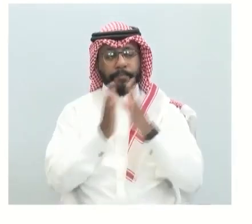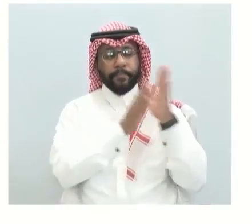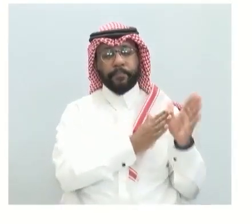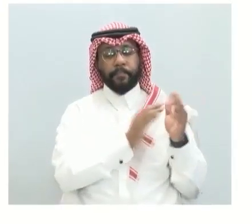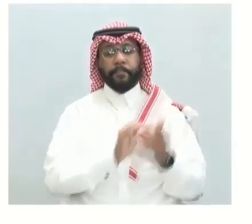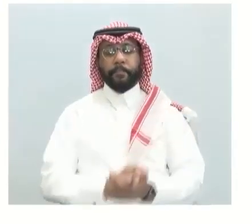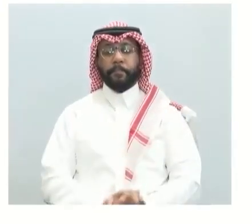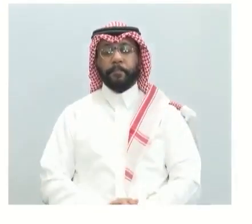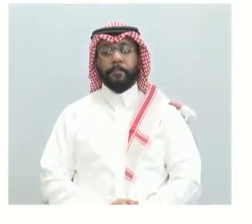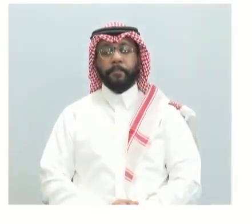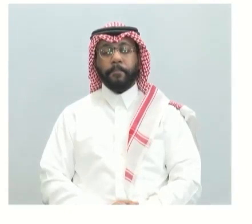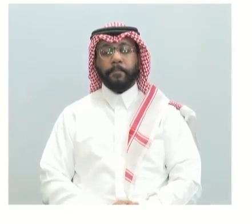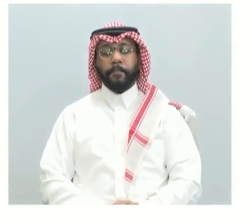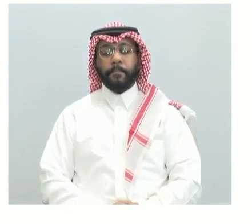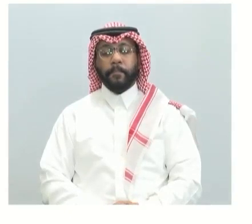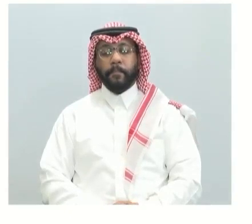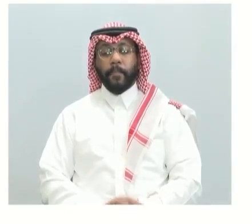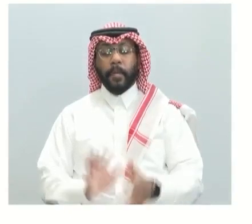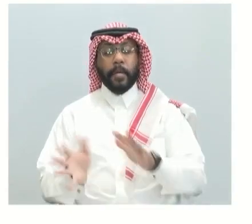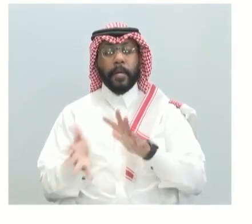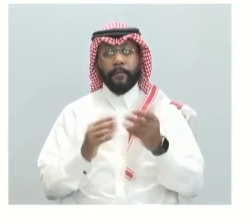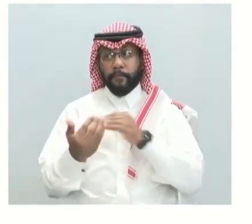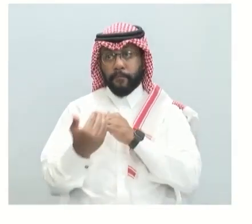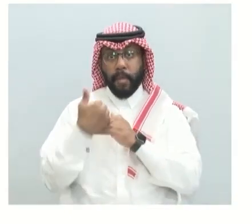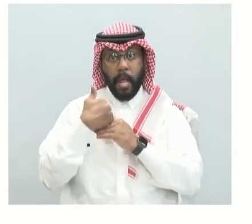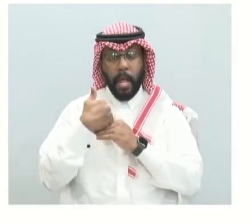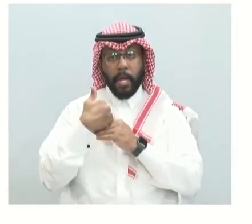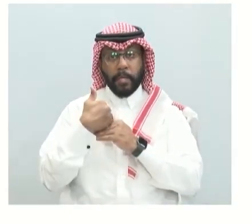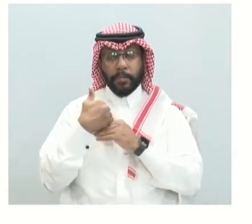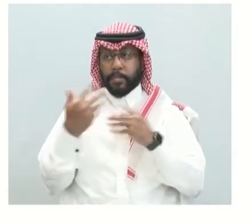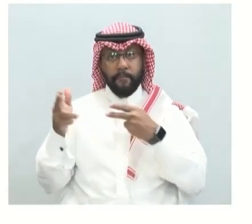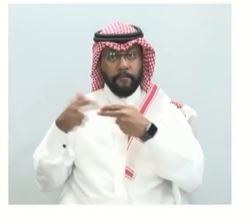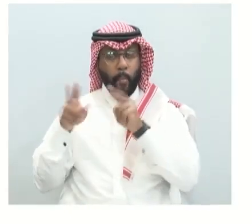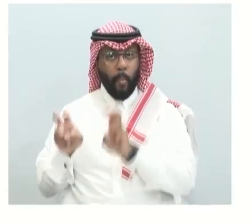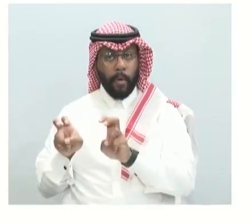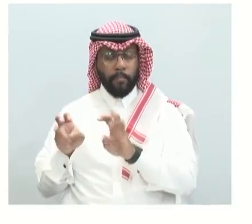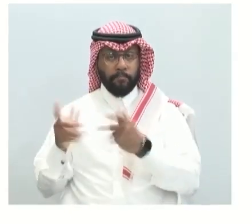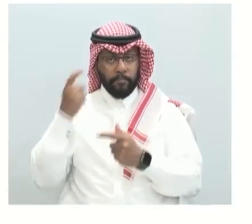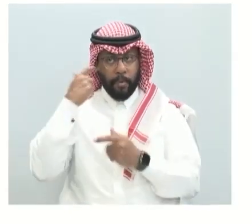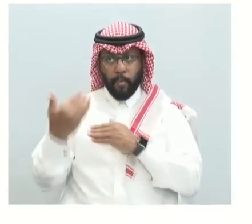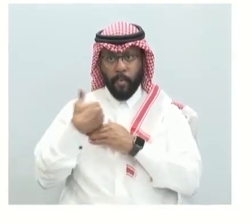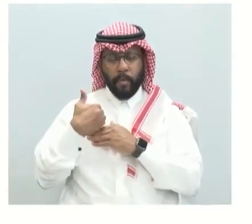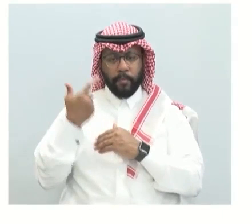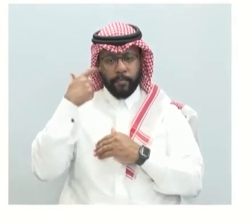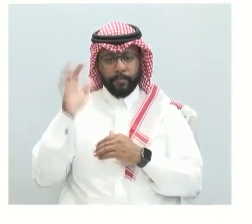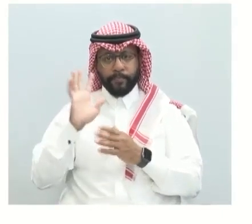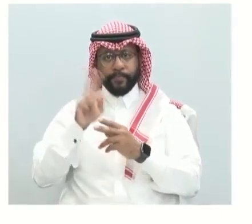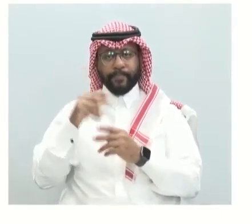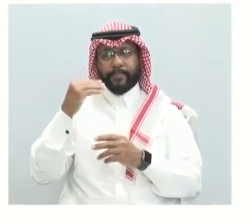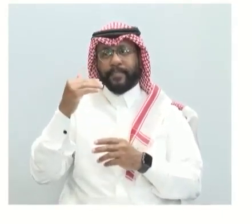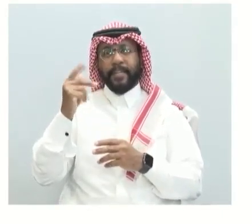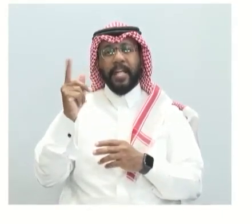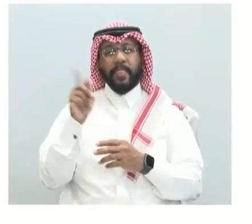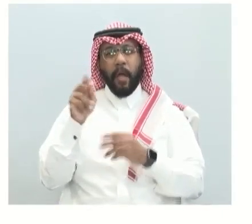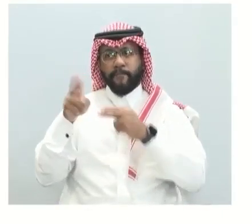تيمز طيب كيف امنعه من الدخول على حسابي الخاص احسنتم من خلال استخدام حظر او